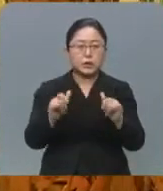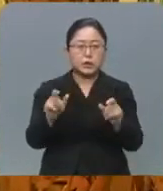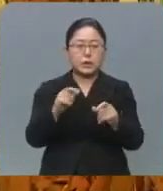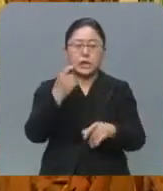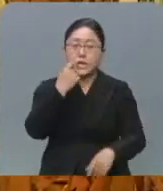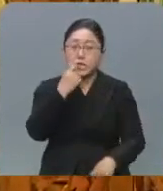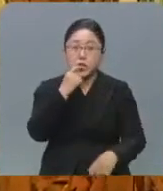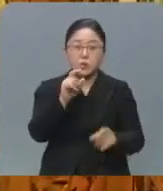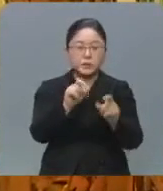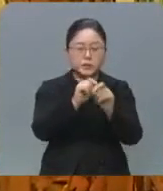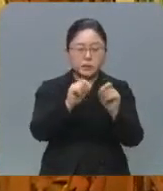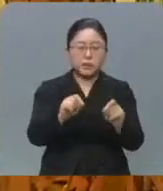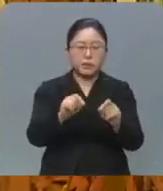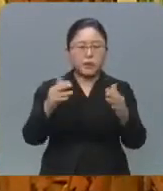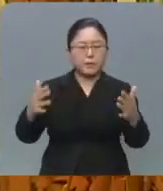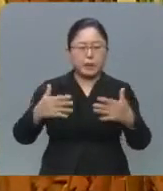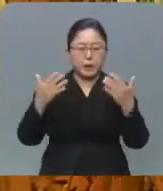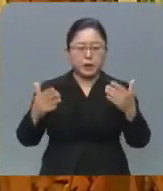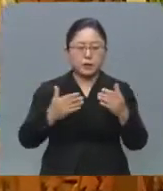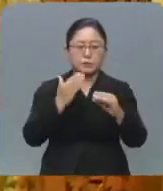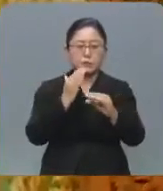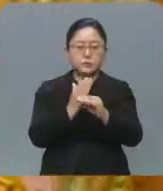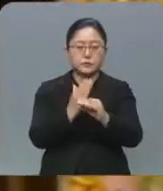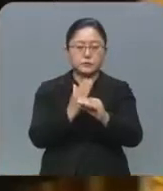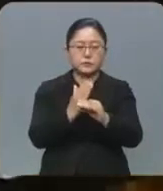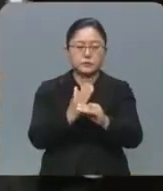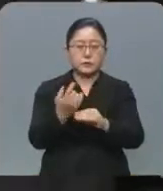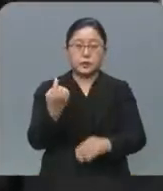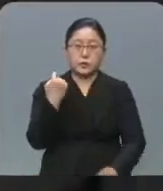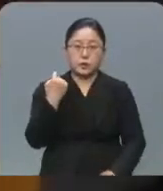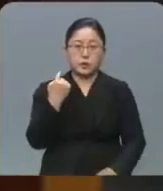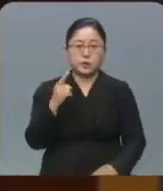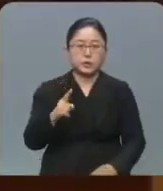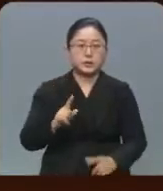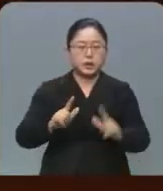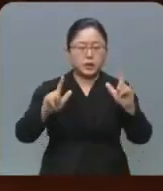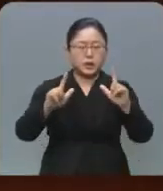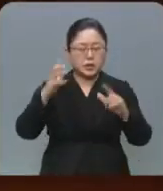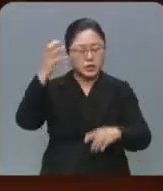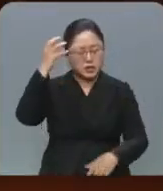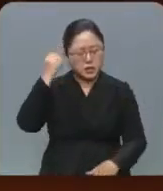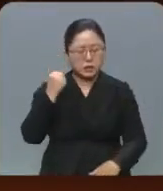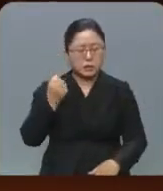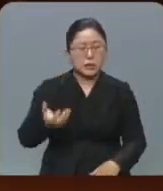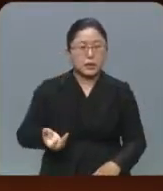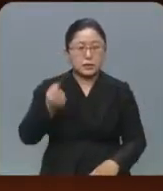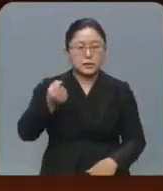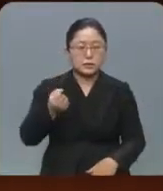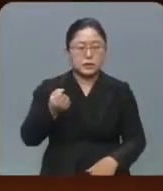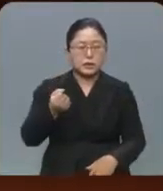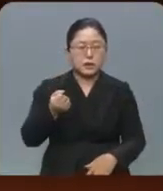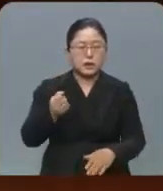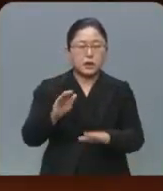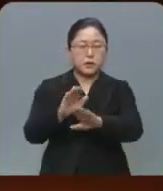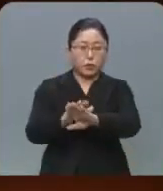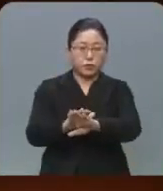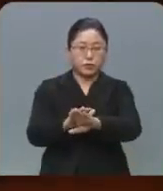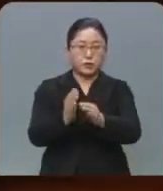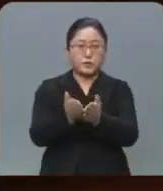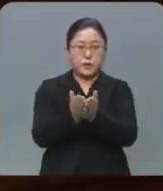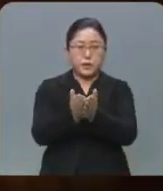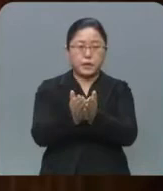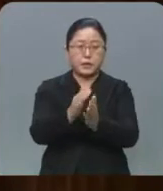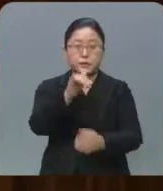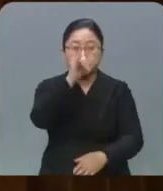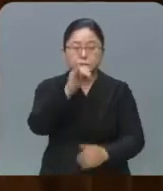노란 리본만이 바람에 나부끼고 있는데요. 제 뒤로 그날의 기억을 묵묵히 삼긴 채 자리를 지켜온 세월호 선체가